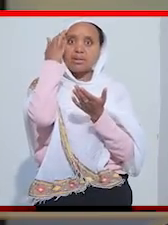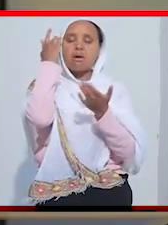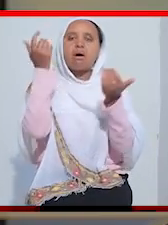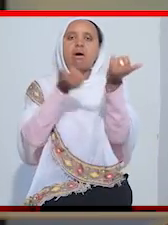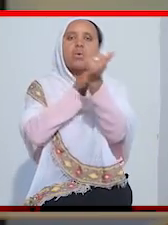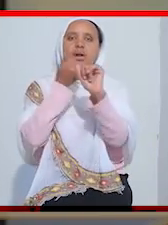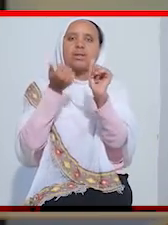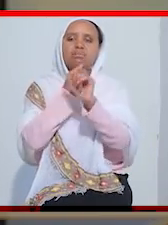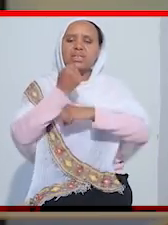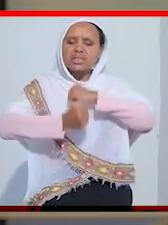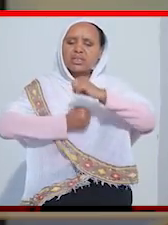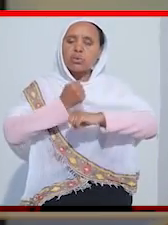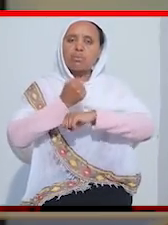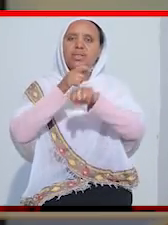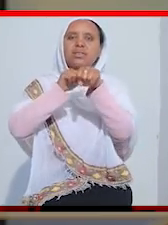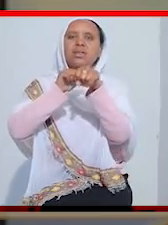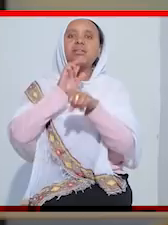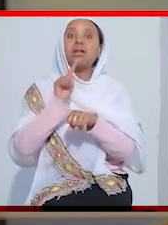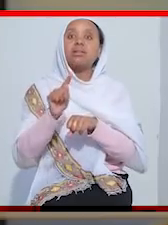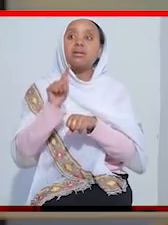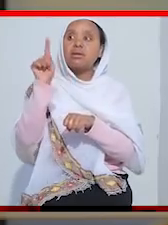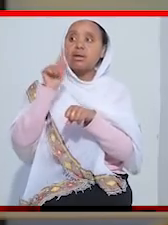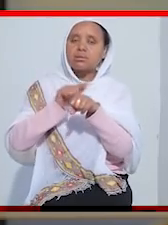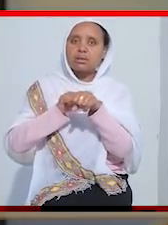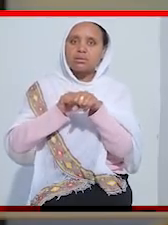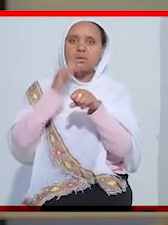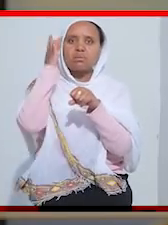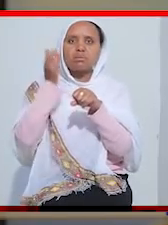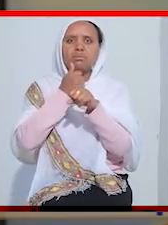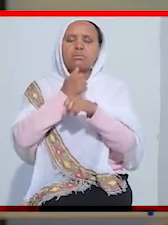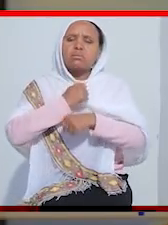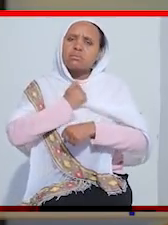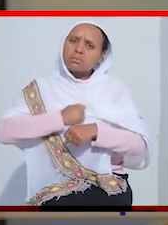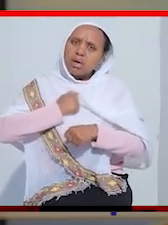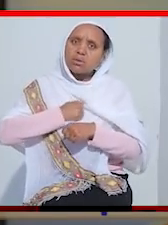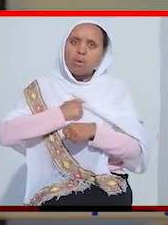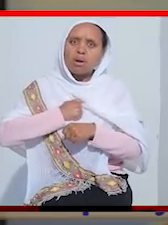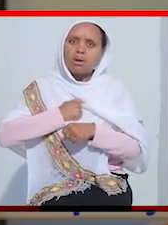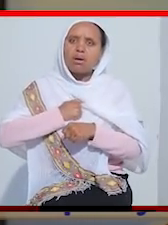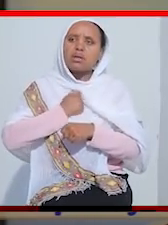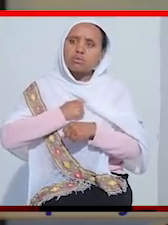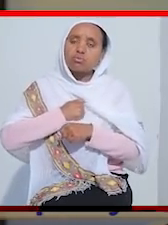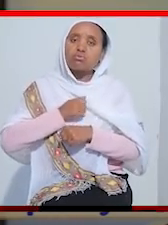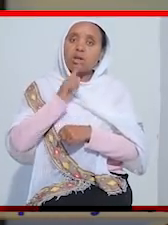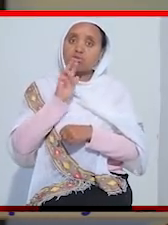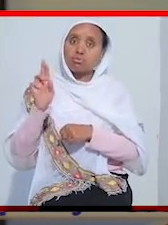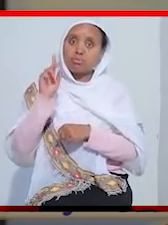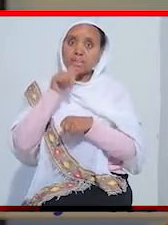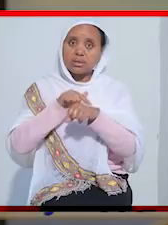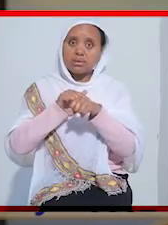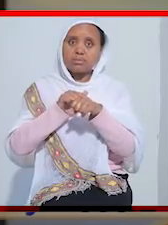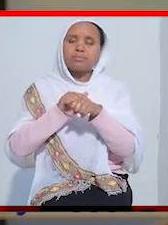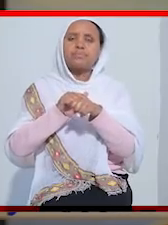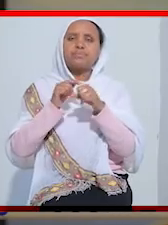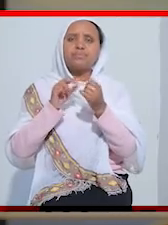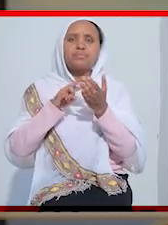ምክንያት ሐዋርያትም የተጨነቁበት ሰዓት ናት። በዚያች ሰዓት ሐዋርያትን ትኩዛን ሙንቱ ሐዋርያትም አዘንተኞች